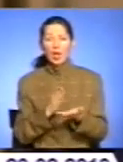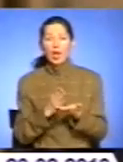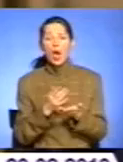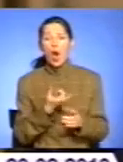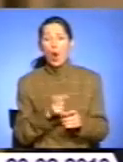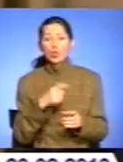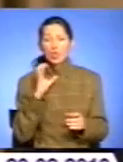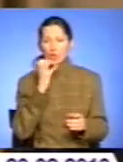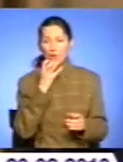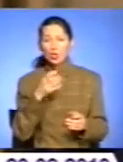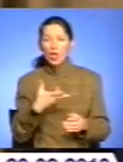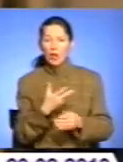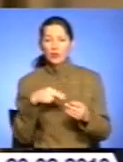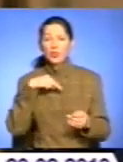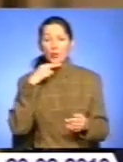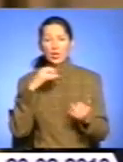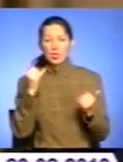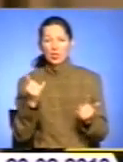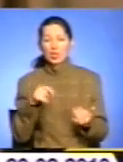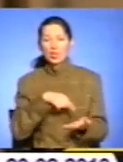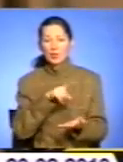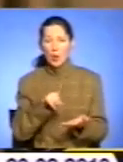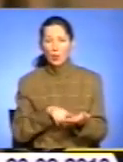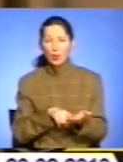увагу виділяє зараз питанню